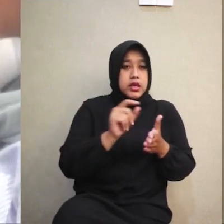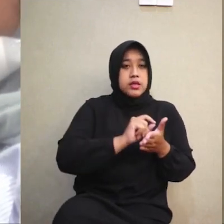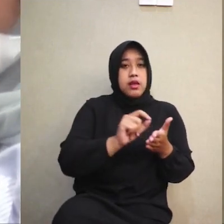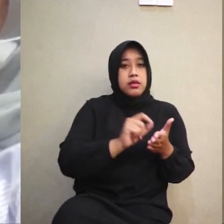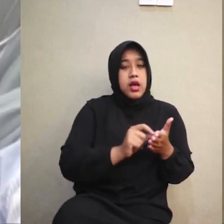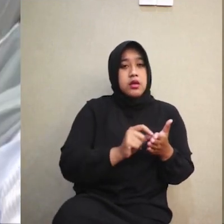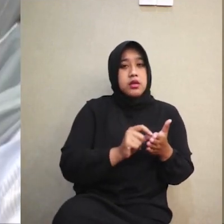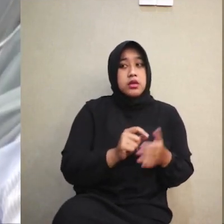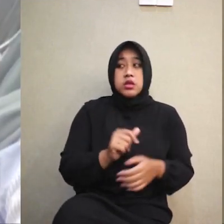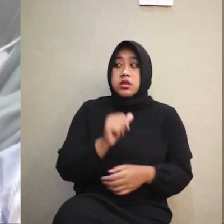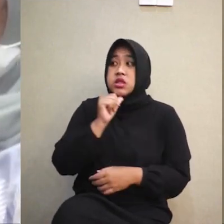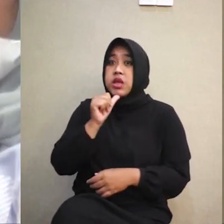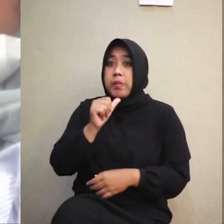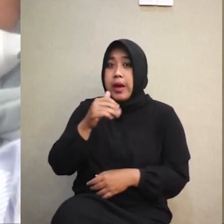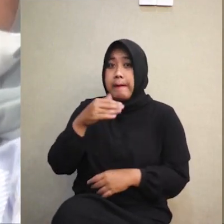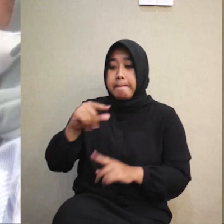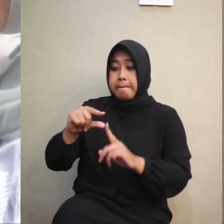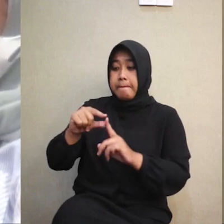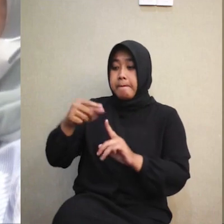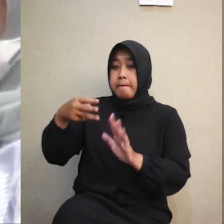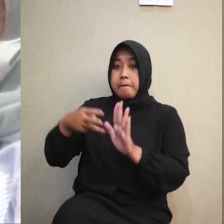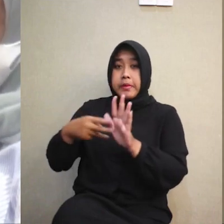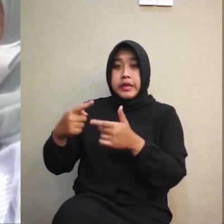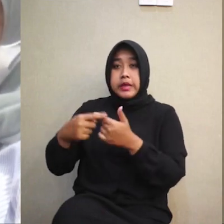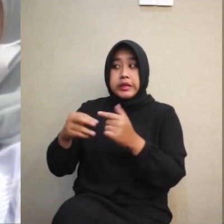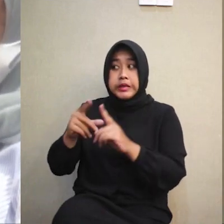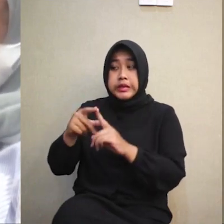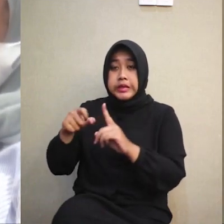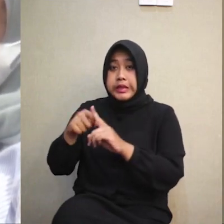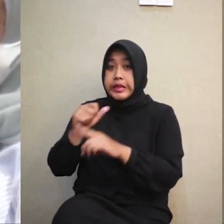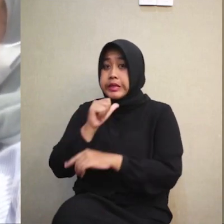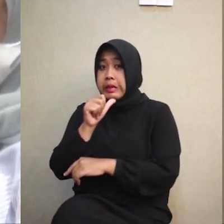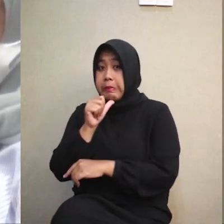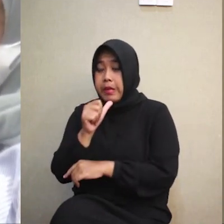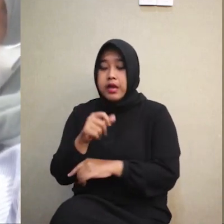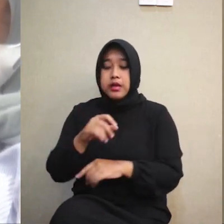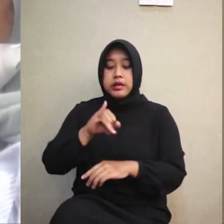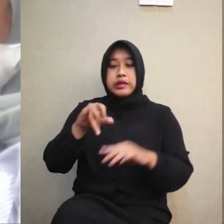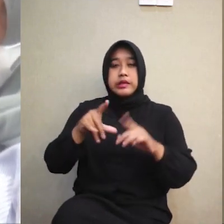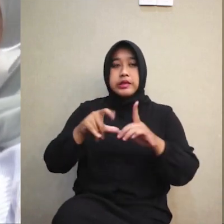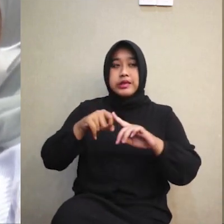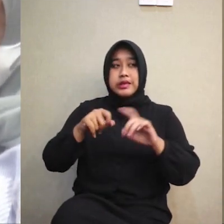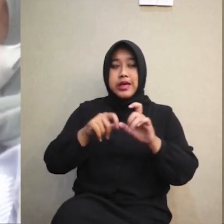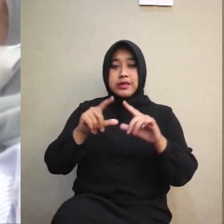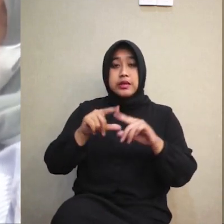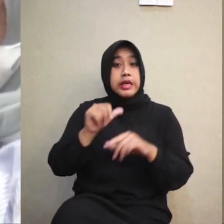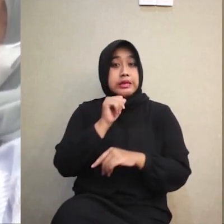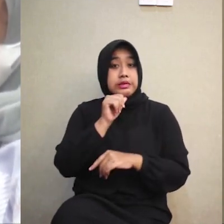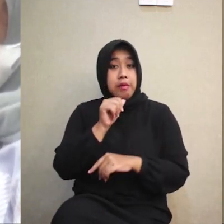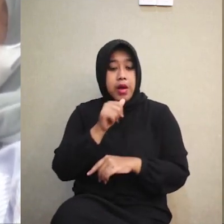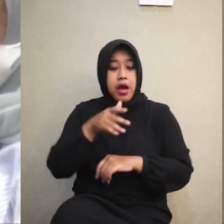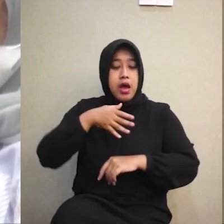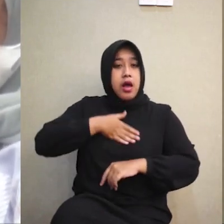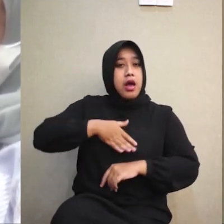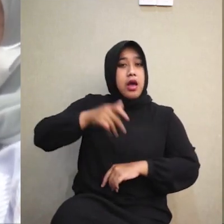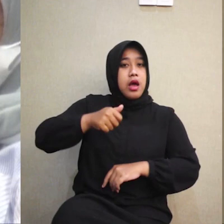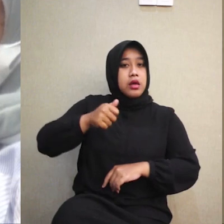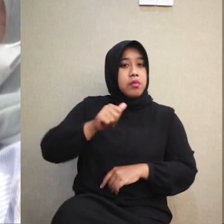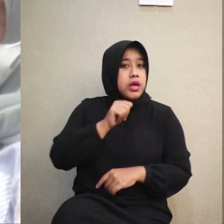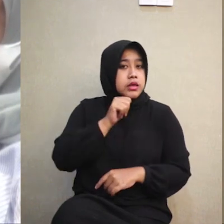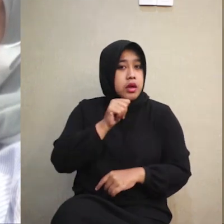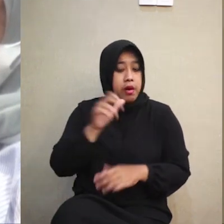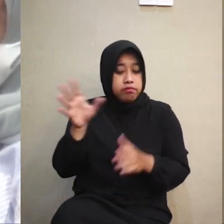kemudian siapa sih gitu ya atau kemudian siapa jaksanya dan siapa hakimnya gitu Saya